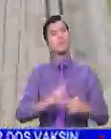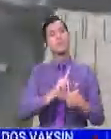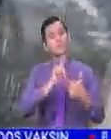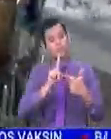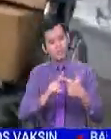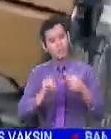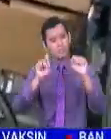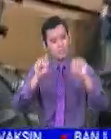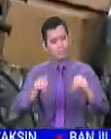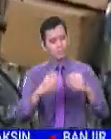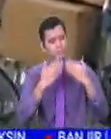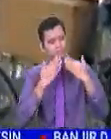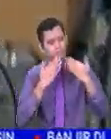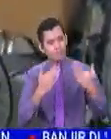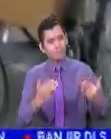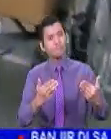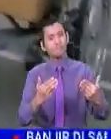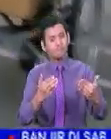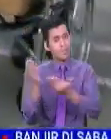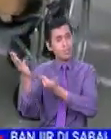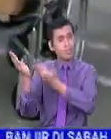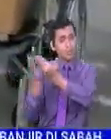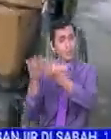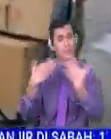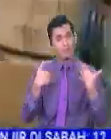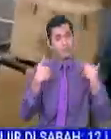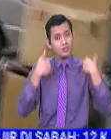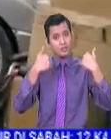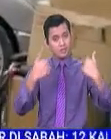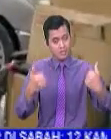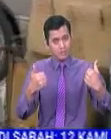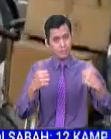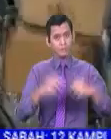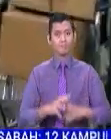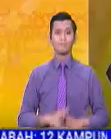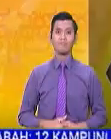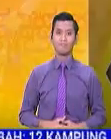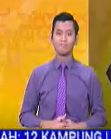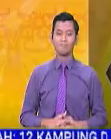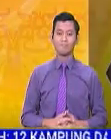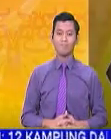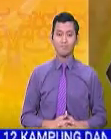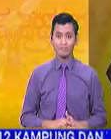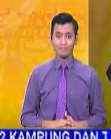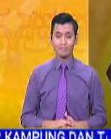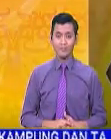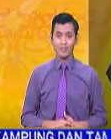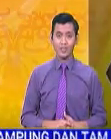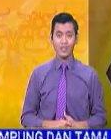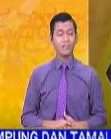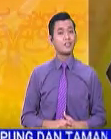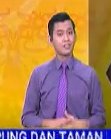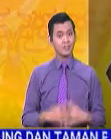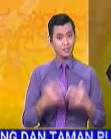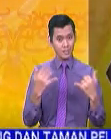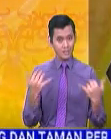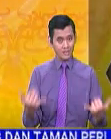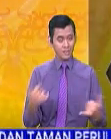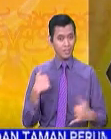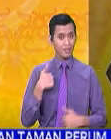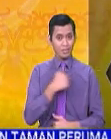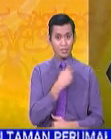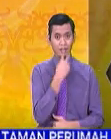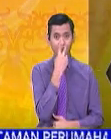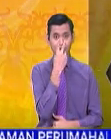nilai menghargai jasa petugas pengamatan kesehatan dan keselamatan Awam yo wes do istrinya kita